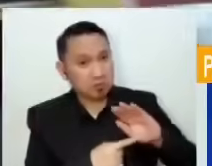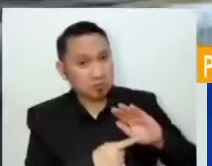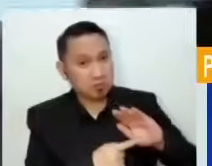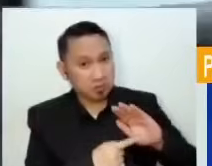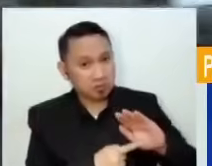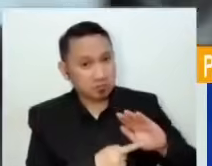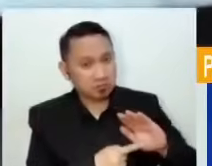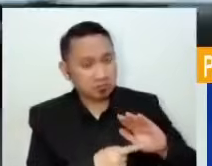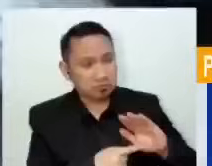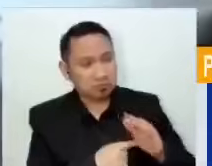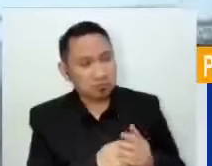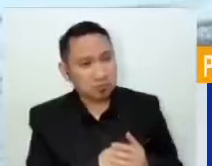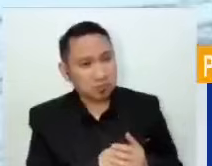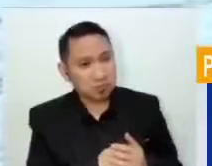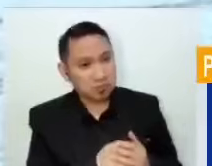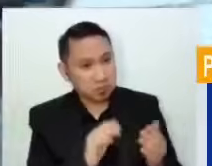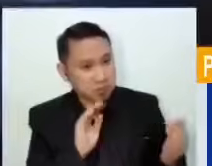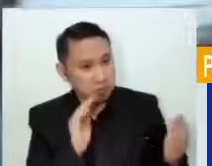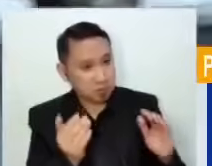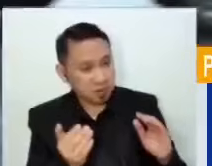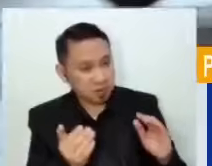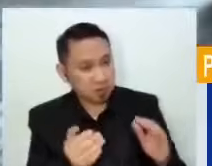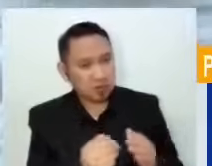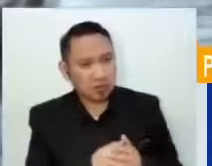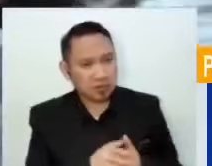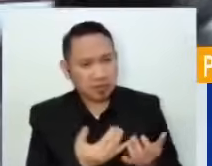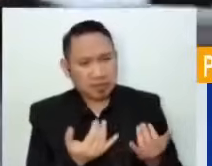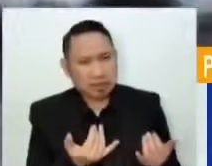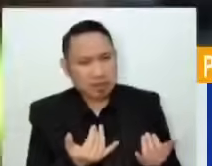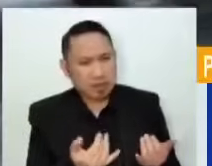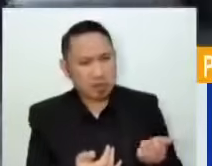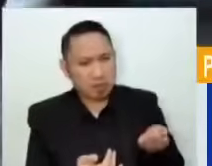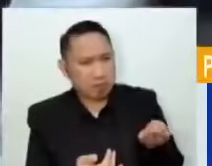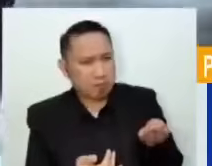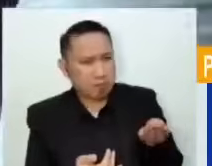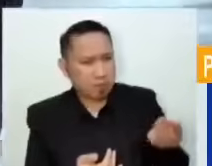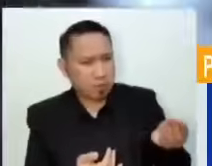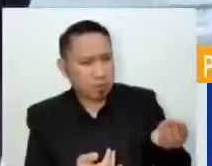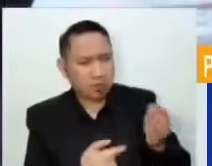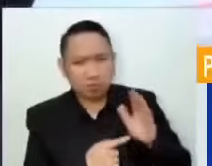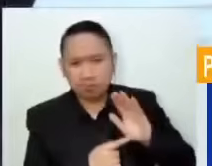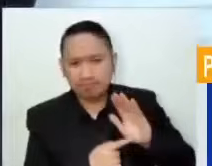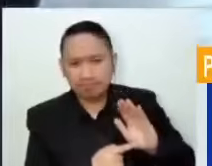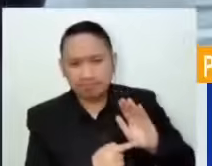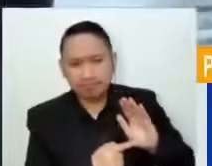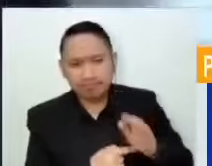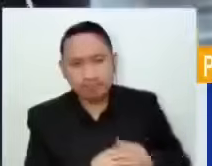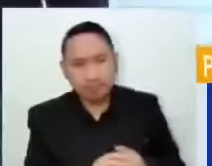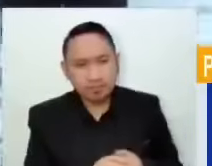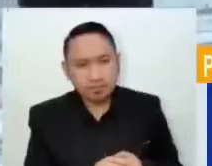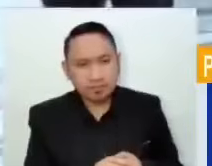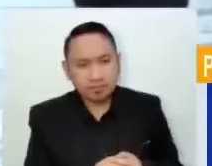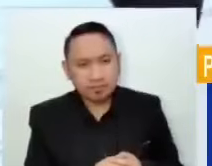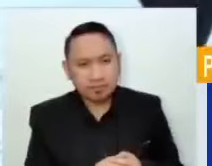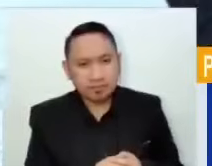ay mukhang minimal po yung impact at kakaunti po ang sasama.